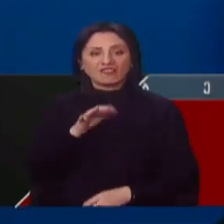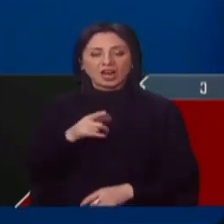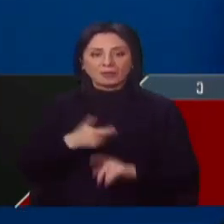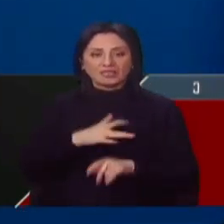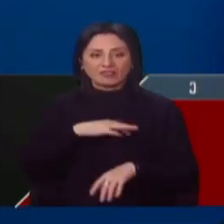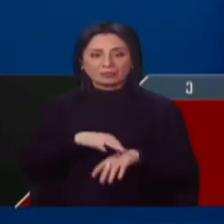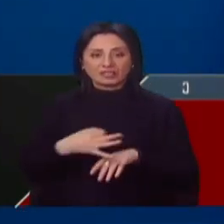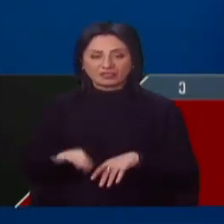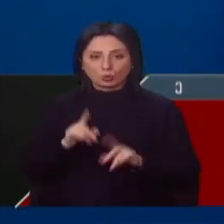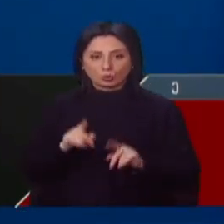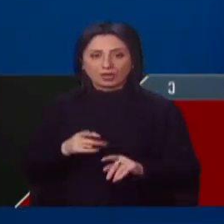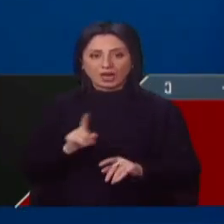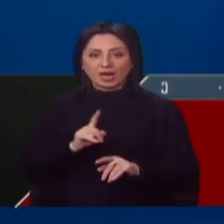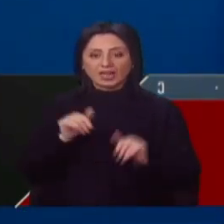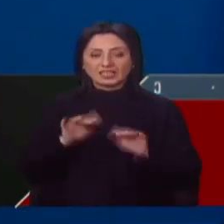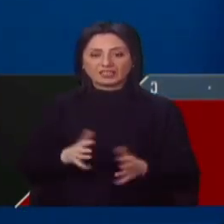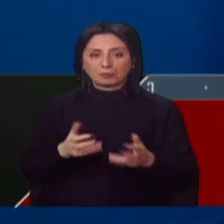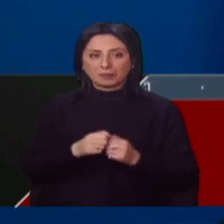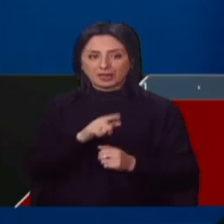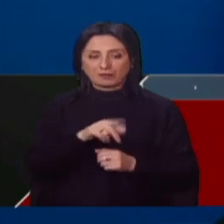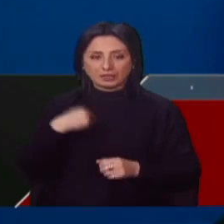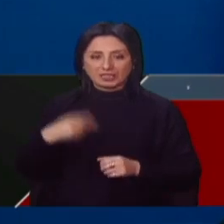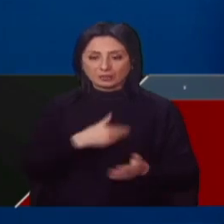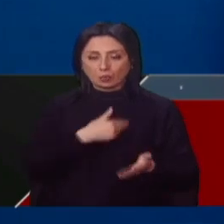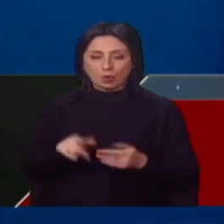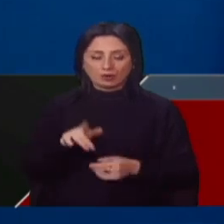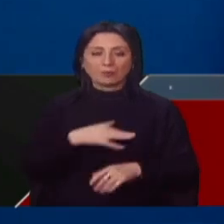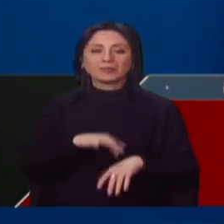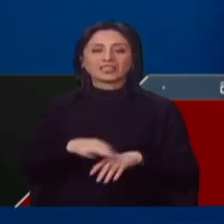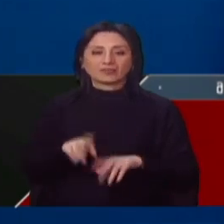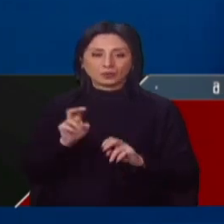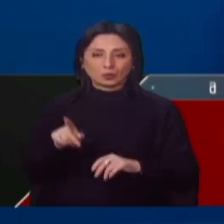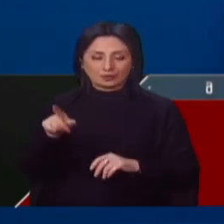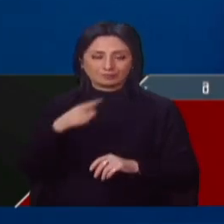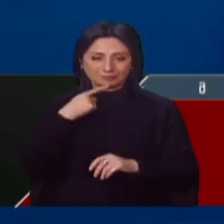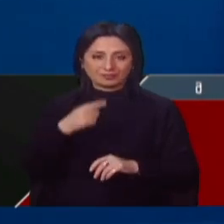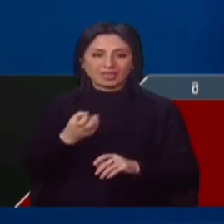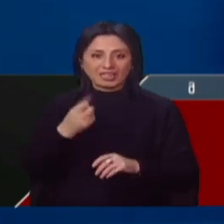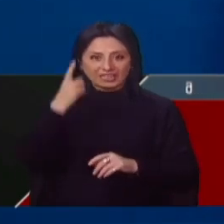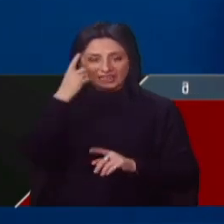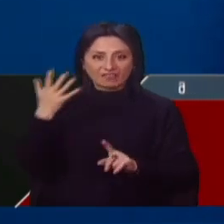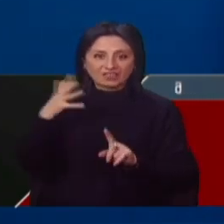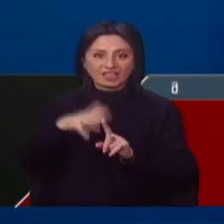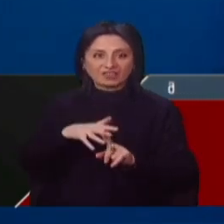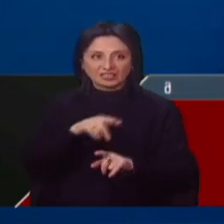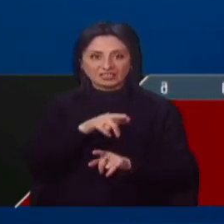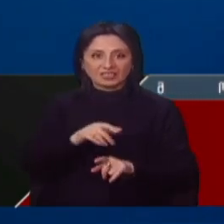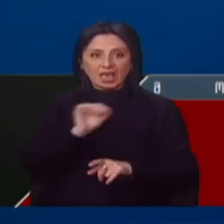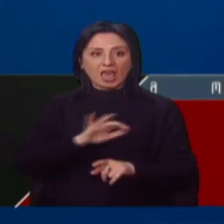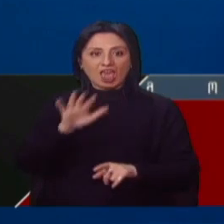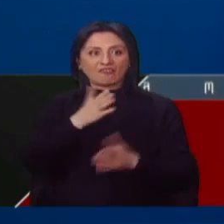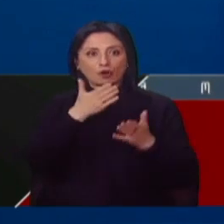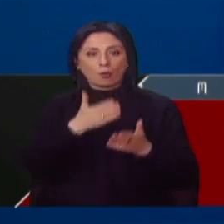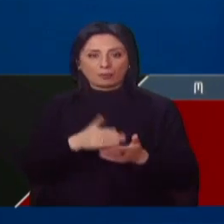salian tkivneulia, is gadats kudleba romelits miigo Strasburgis sasamartlom, is kidevertfol daesva taws gamgamrdol Europol